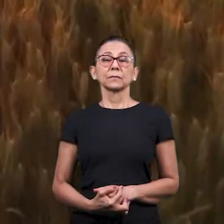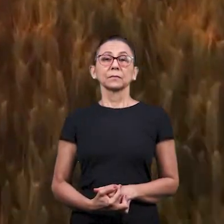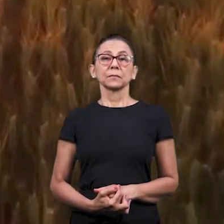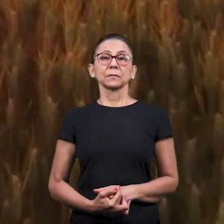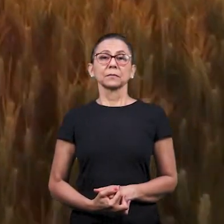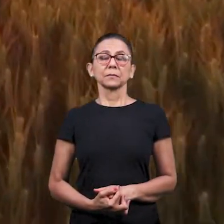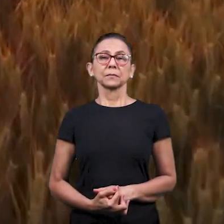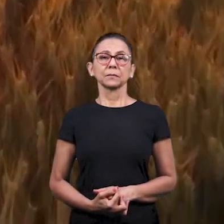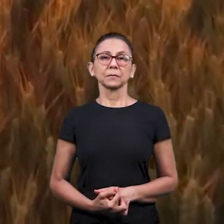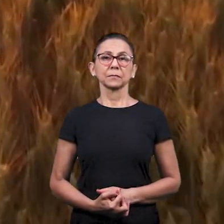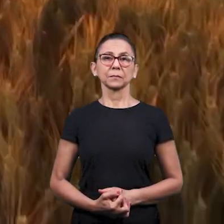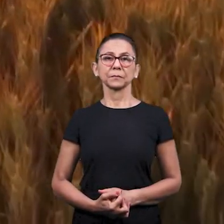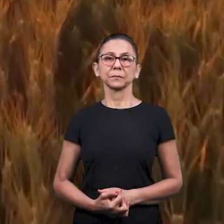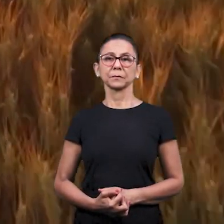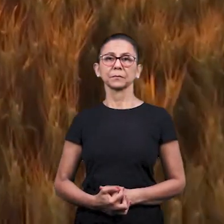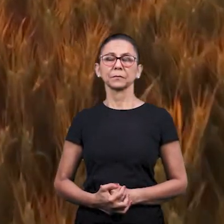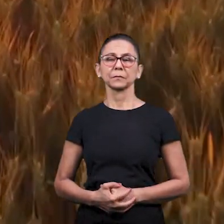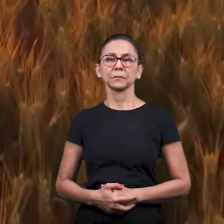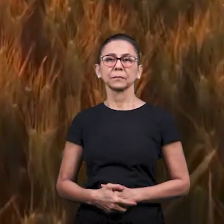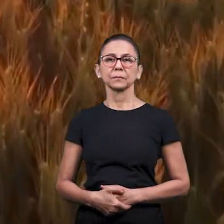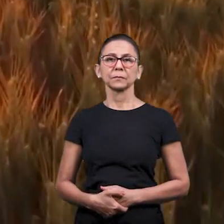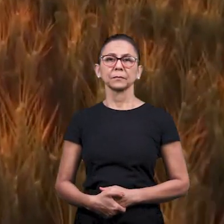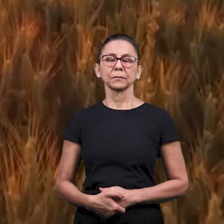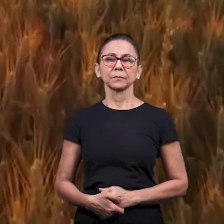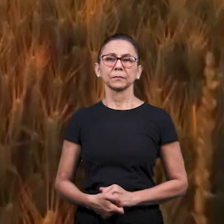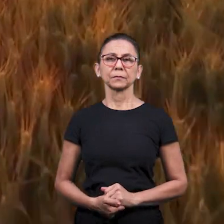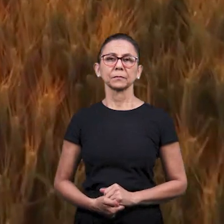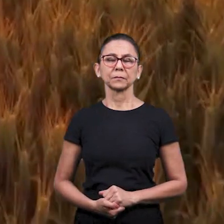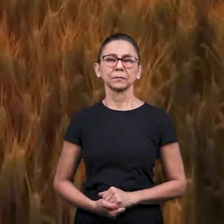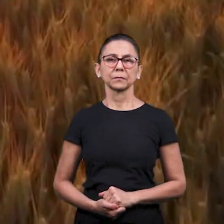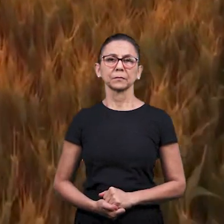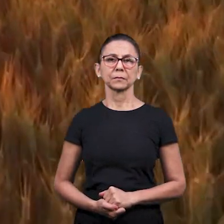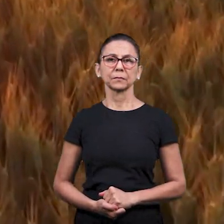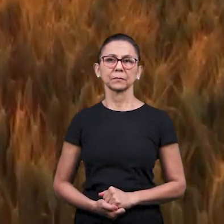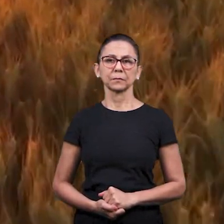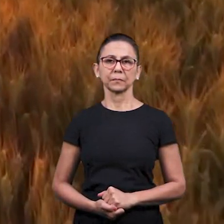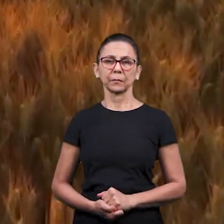понимание, и Господь проговорит к вам через свое слово.